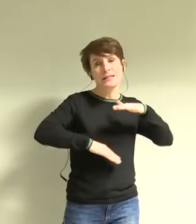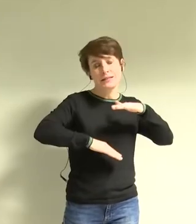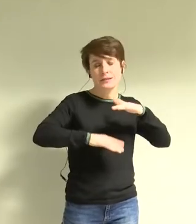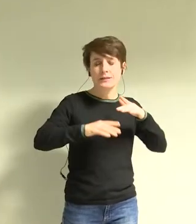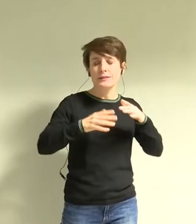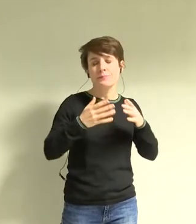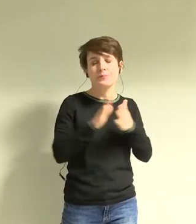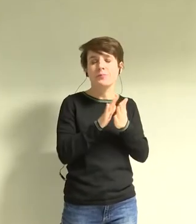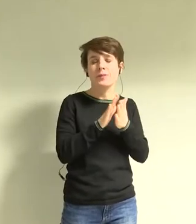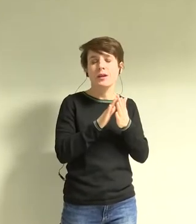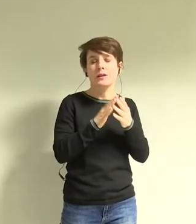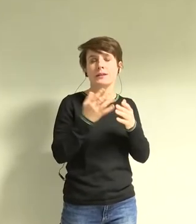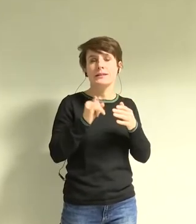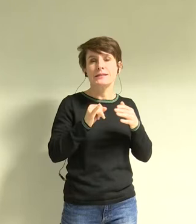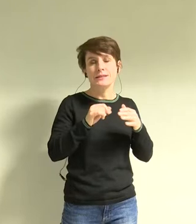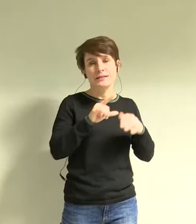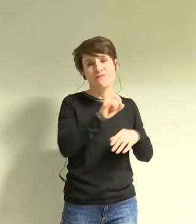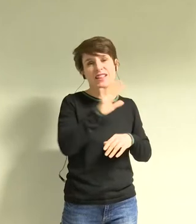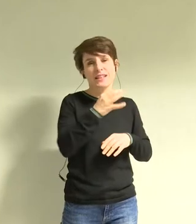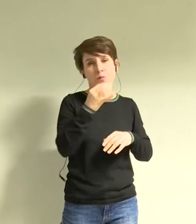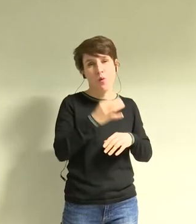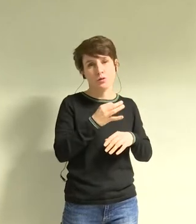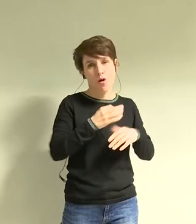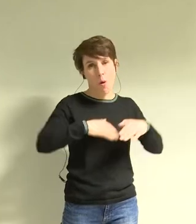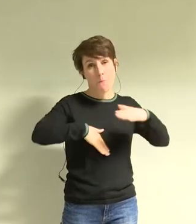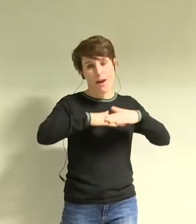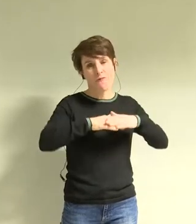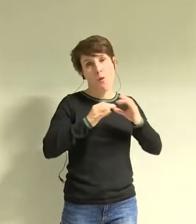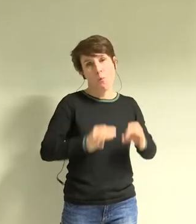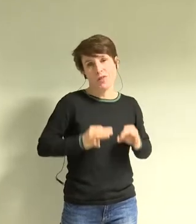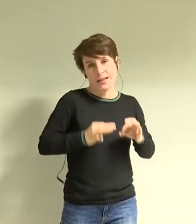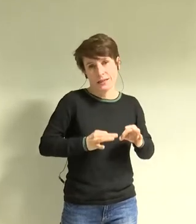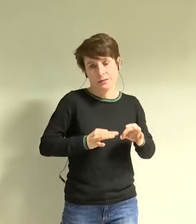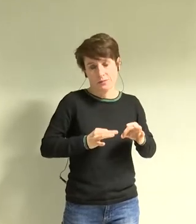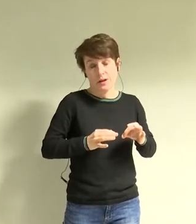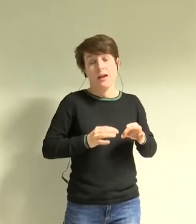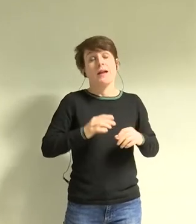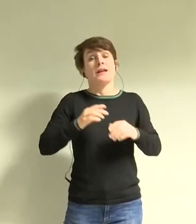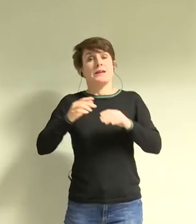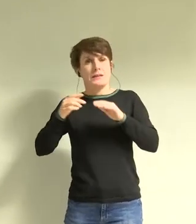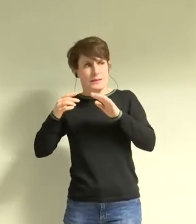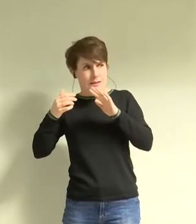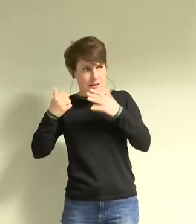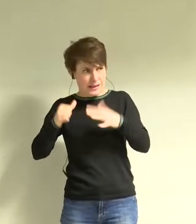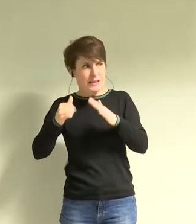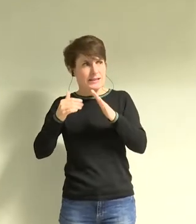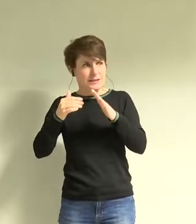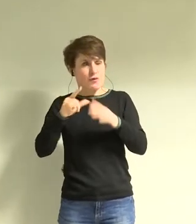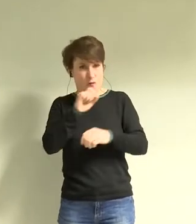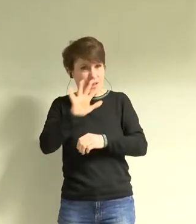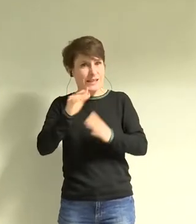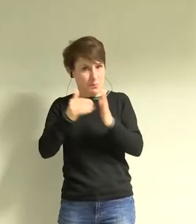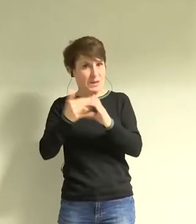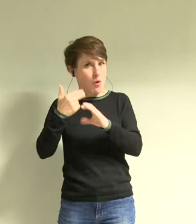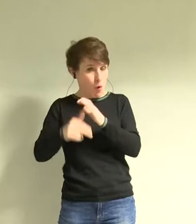pas qui se compare donc 25 % du plafond modeste 7500 euros lorsque le niveau de ressources est considérée modeste 3500 euros